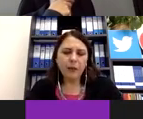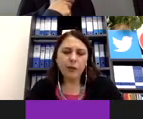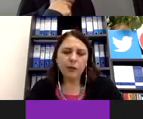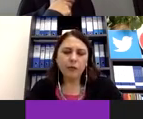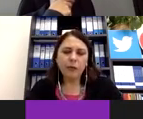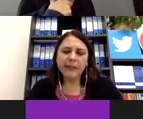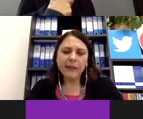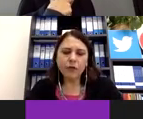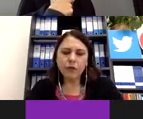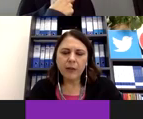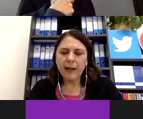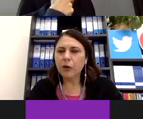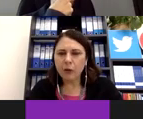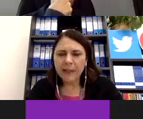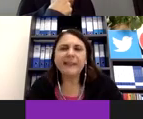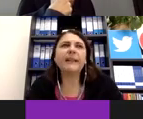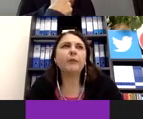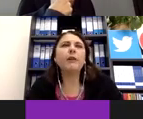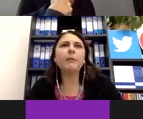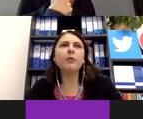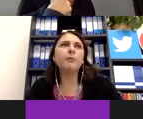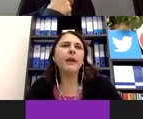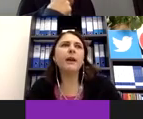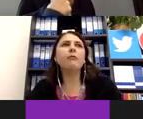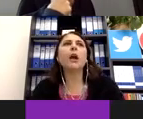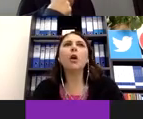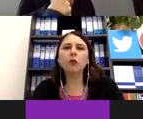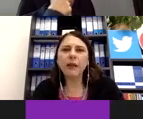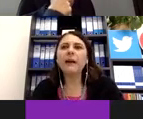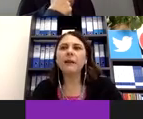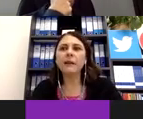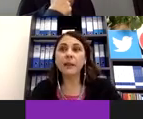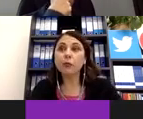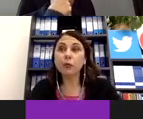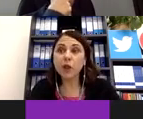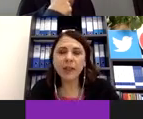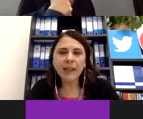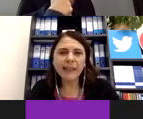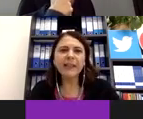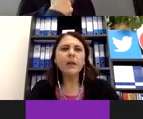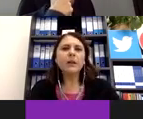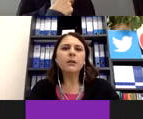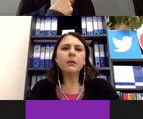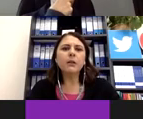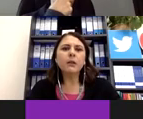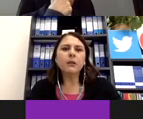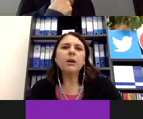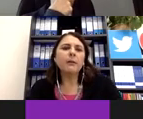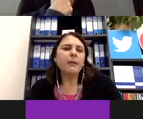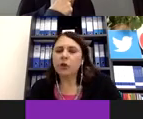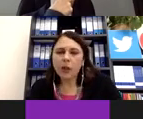eh nel corso dell'ultima stagione la protagonista Olivia Popp che è una nota eh risolutrice di crisi eh